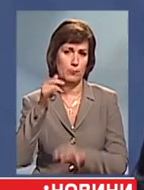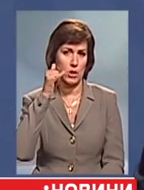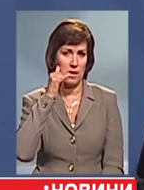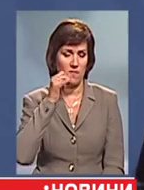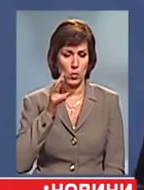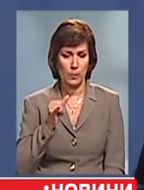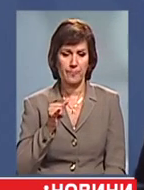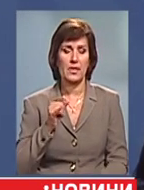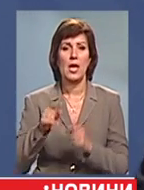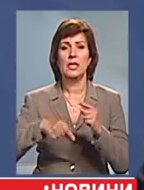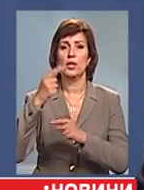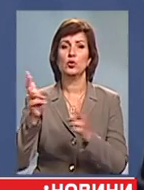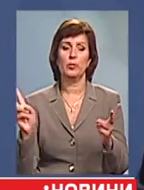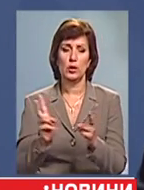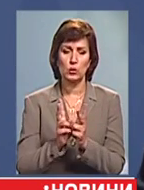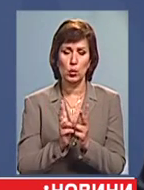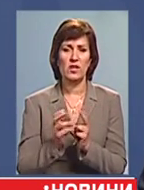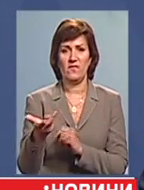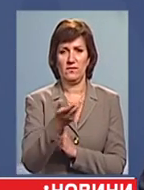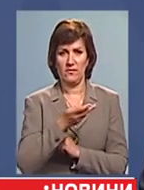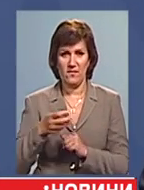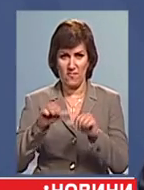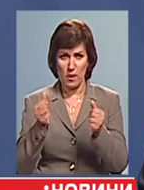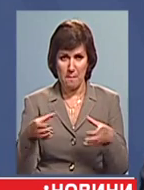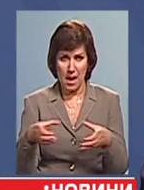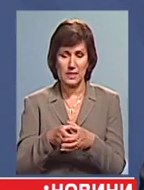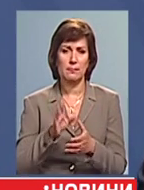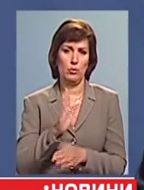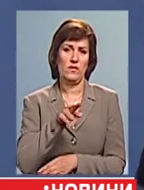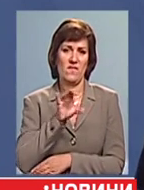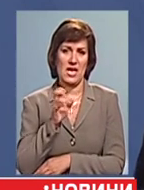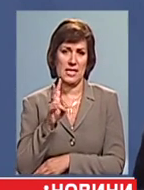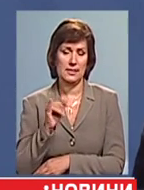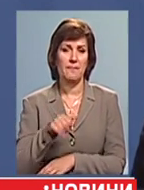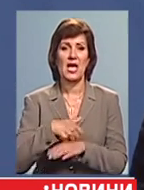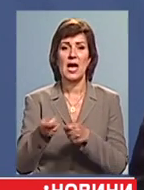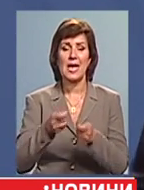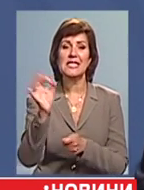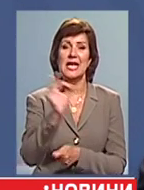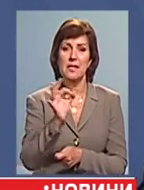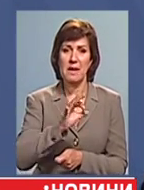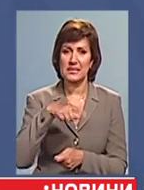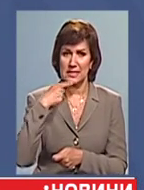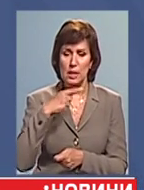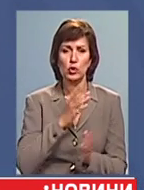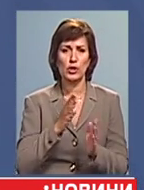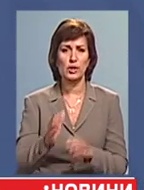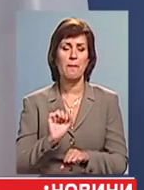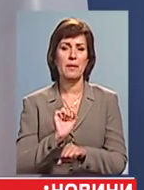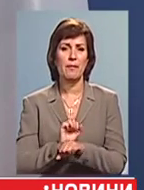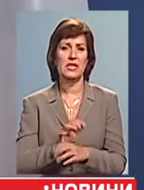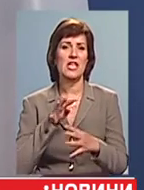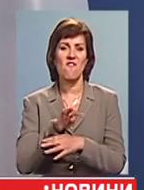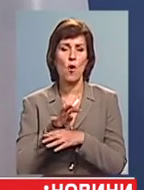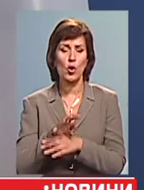по телефону. Наступна зустріч в нормандському форматі може відбутись у вересні. Канцлер Німеччини сказала, що режим припинення вогню на